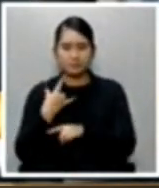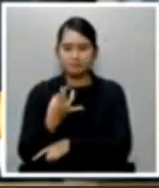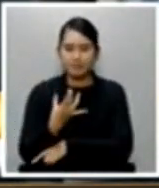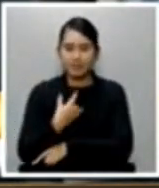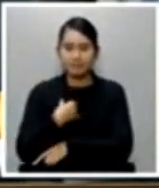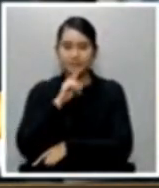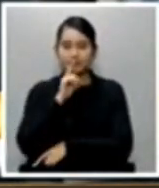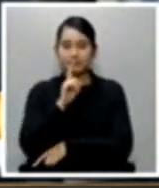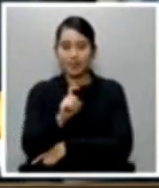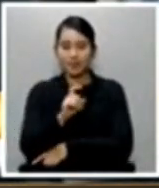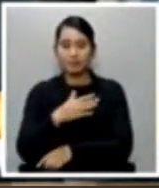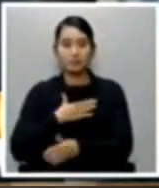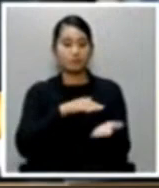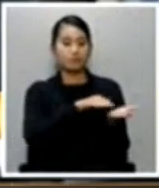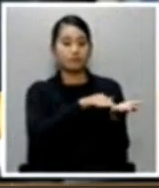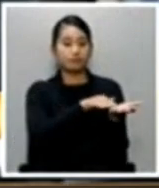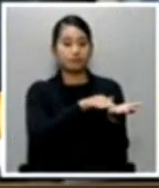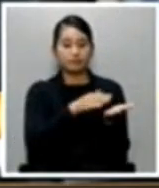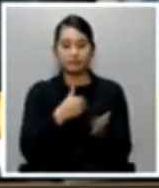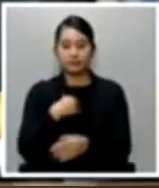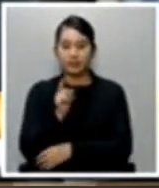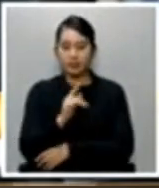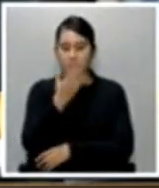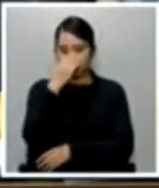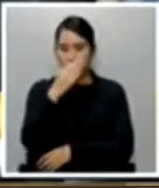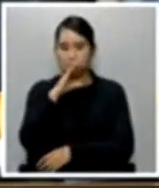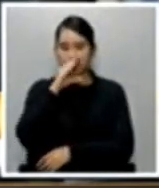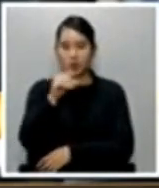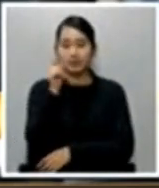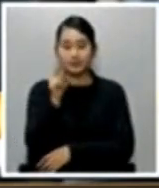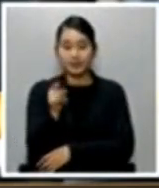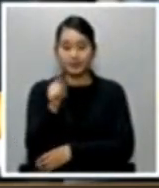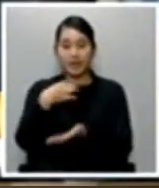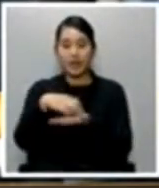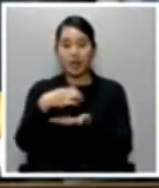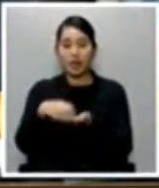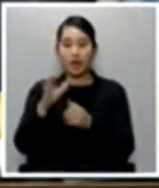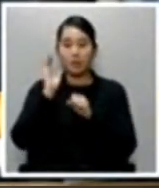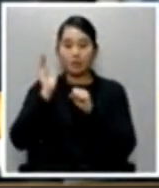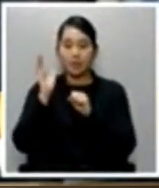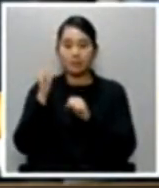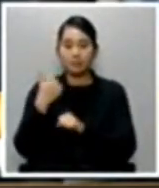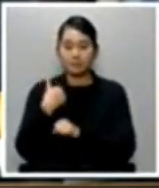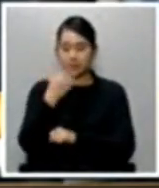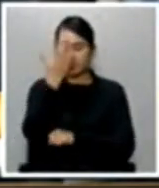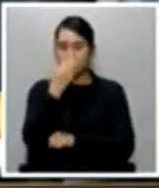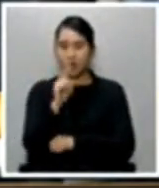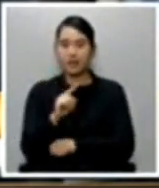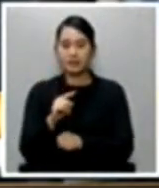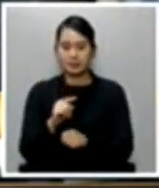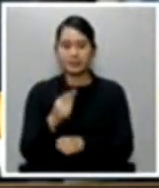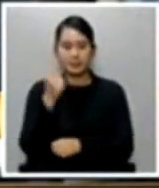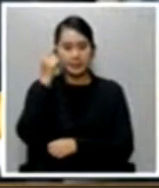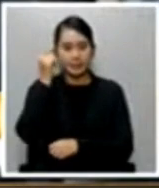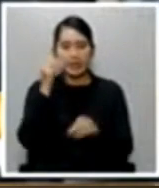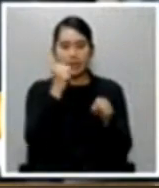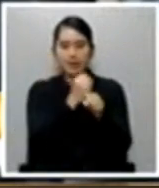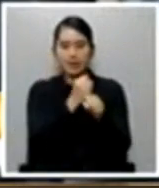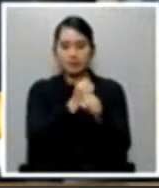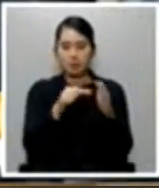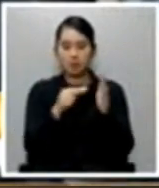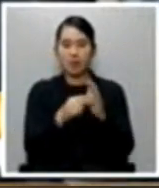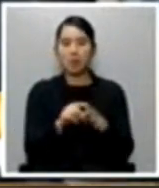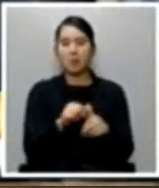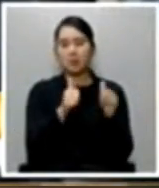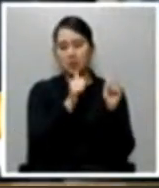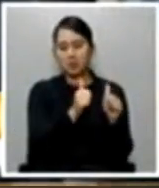มก็ต้องขออภัยท่านรัฐมนตรีนะครับที่ต้องให้ความจริงว่าสิ่งที่ท่านพยายามจะทำเนี่ยนะครับเป็นหลักการ